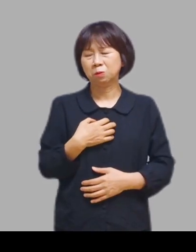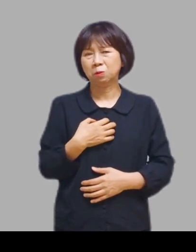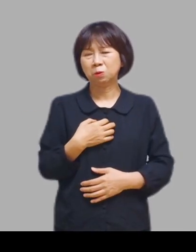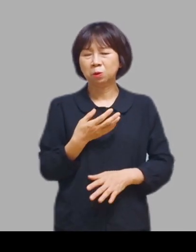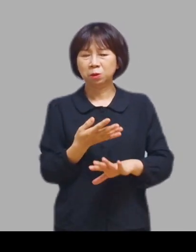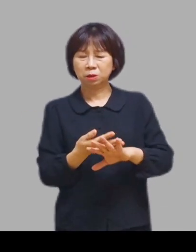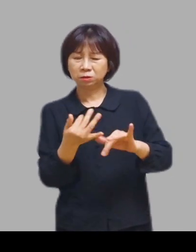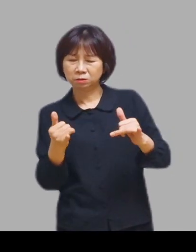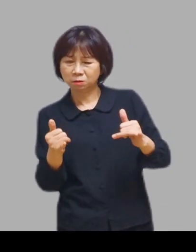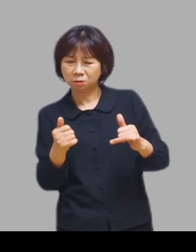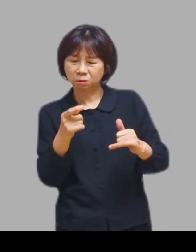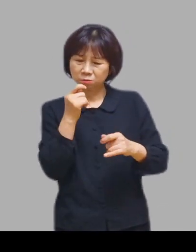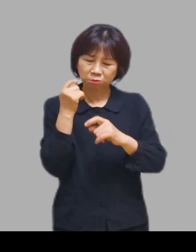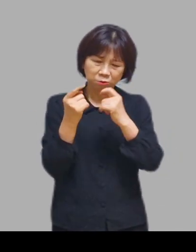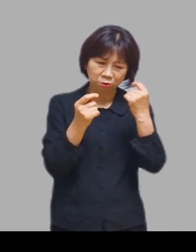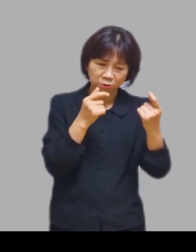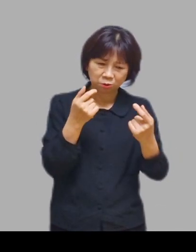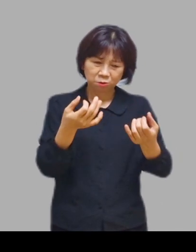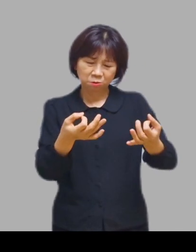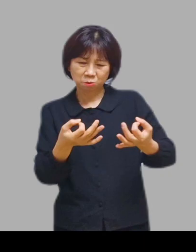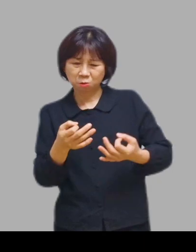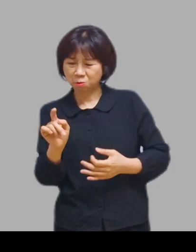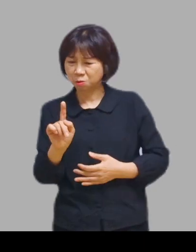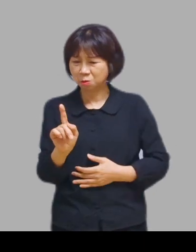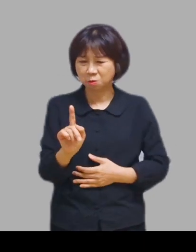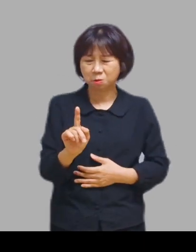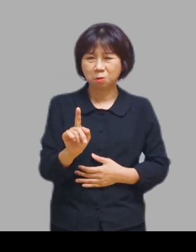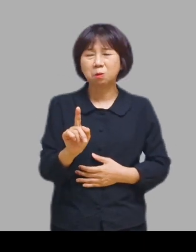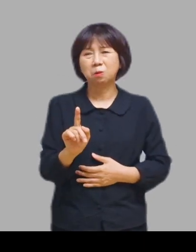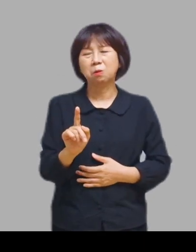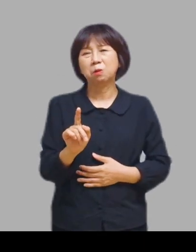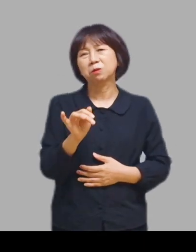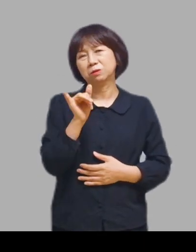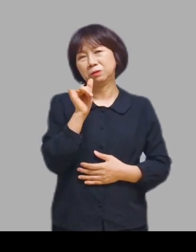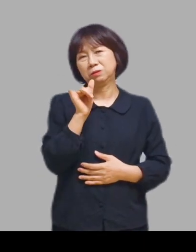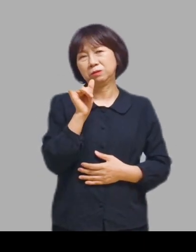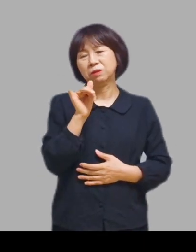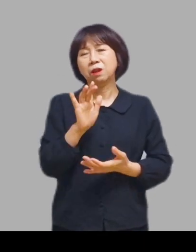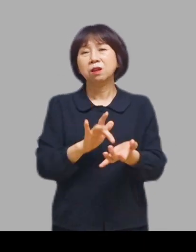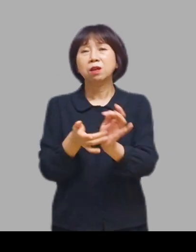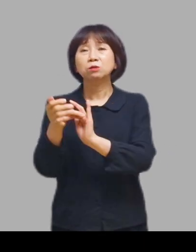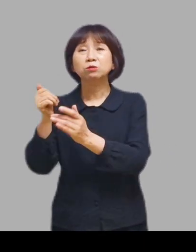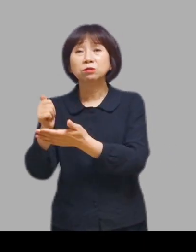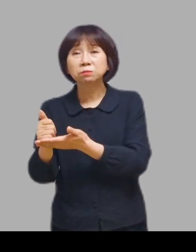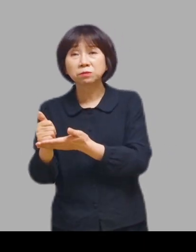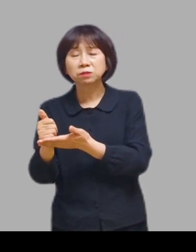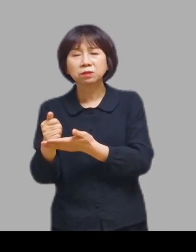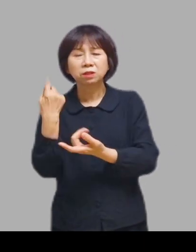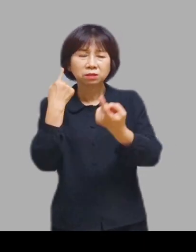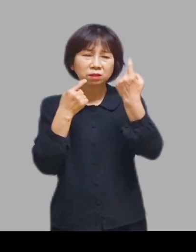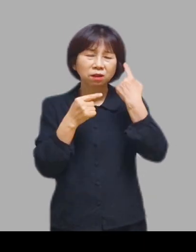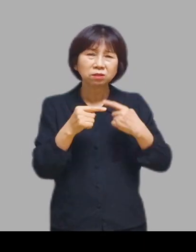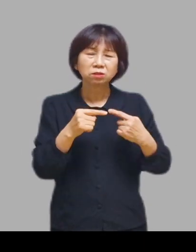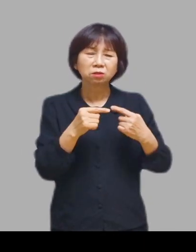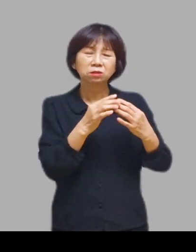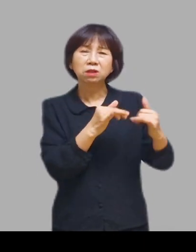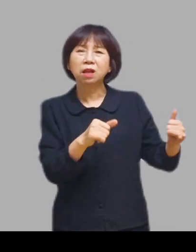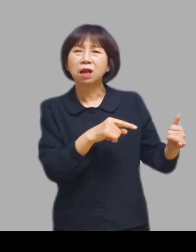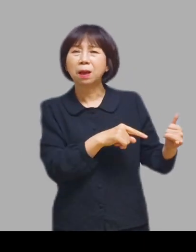어떻게 생각할까? 뭐 이러는 거죠. 그런데 예수님은 상처 입은 사람들을 그냥